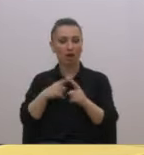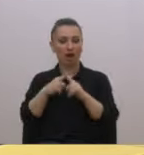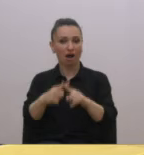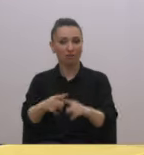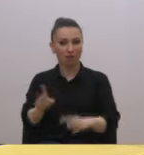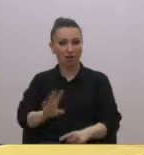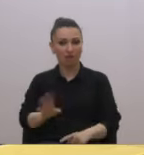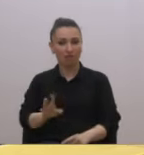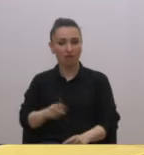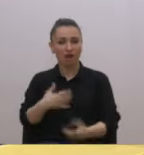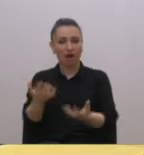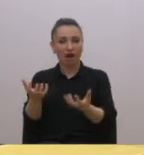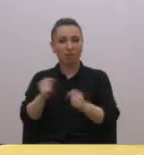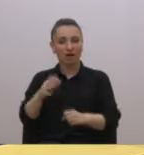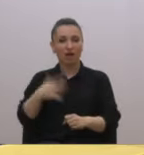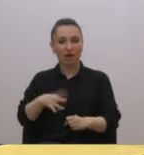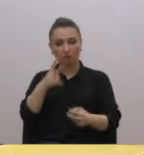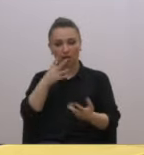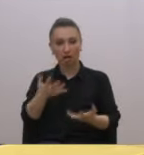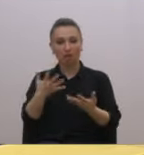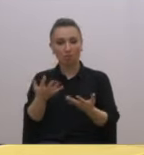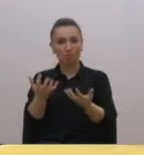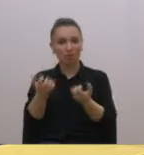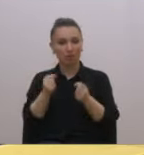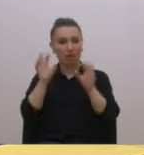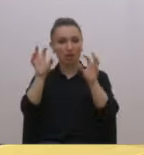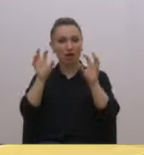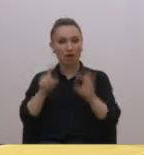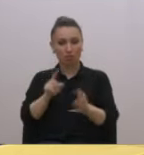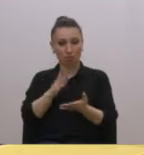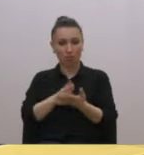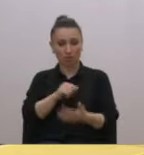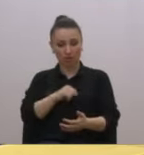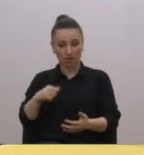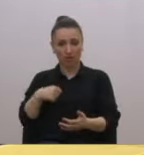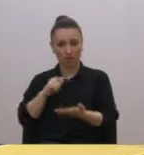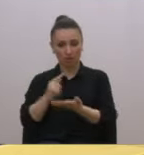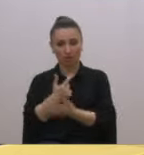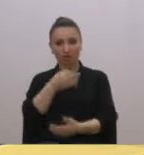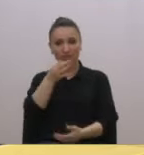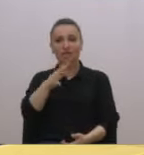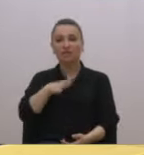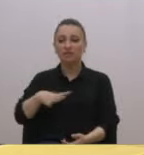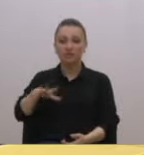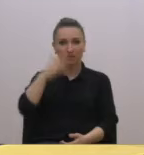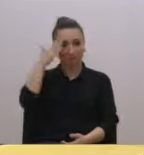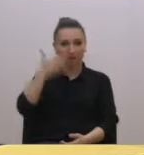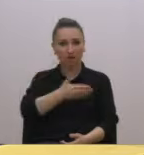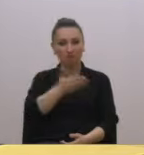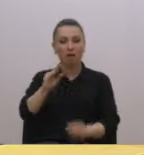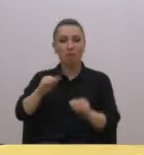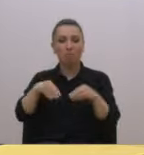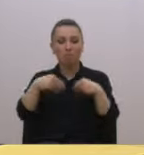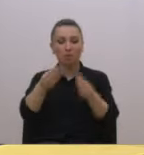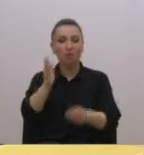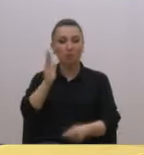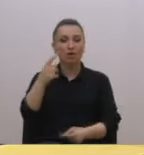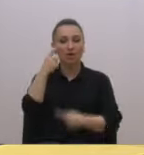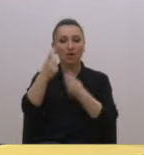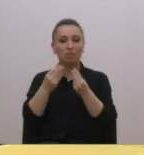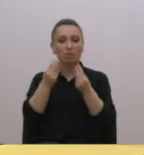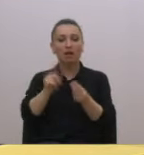ვღებულობთ ქართულ გამჭვირვალობის შესახებ კანონს, რომელიც კიდევ ერთხელ ამბობ, საზოგადოებას მიაწვდის ინფორმაციას